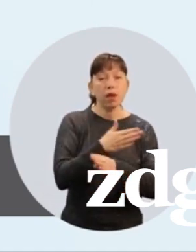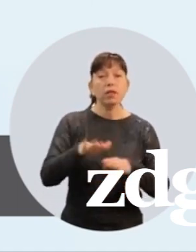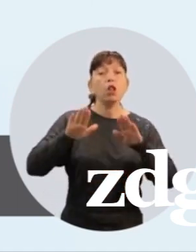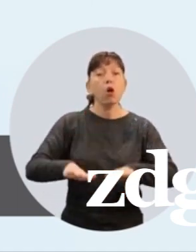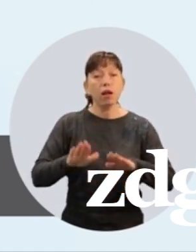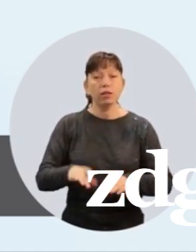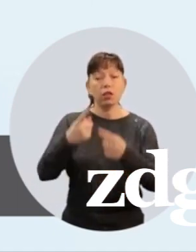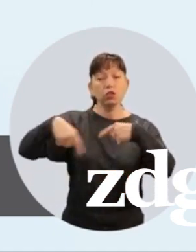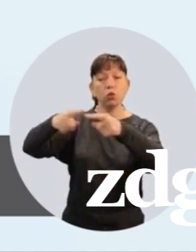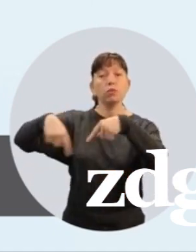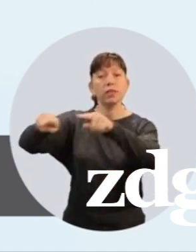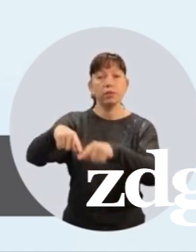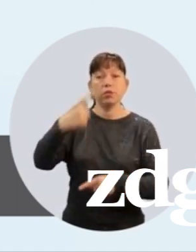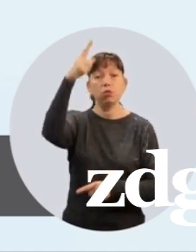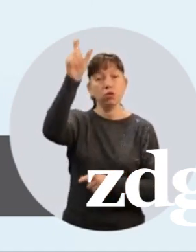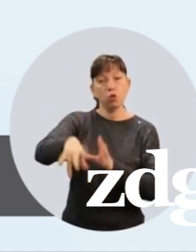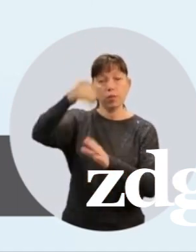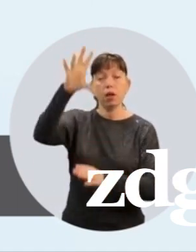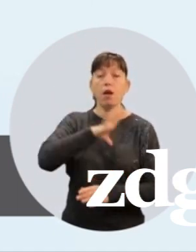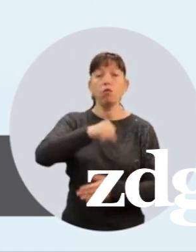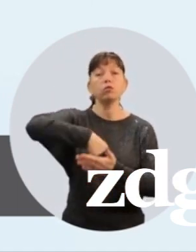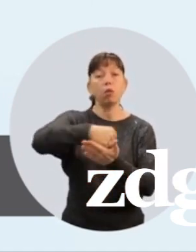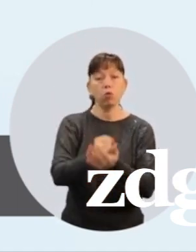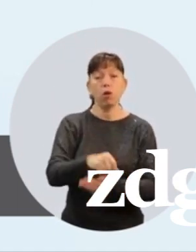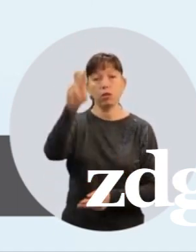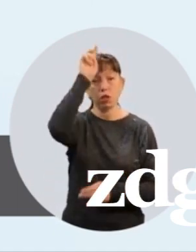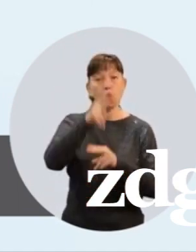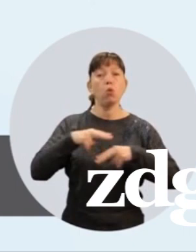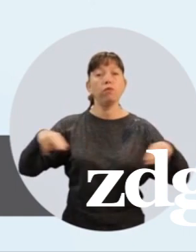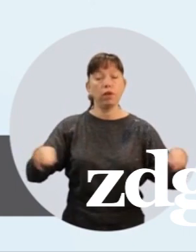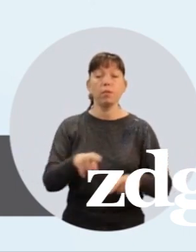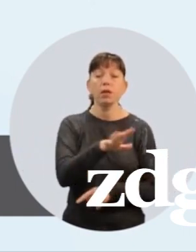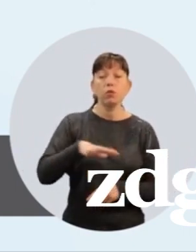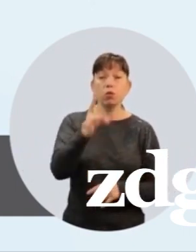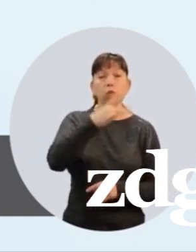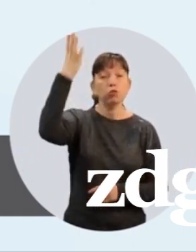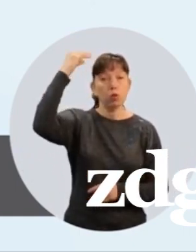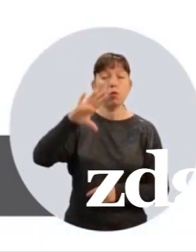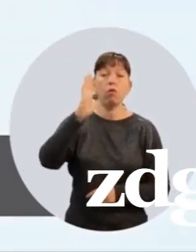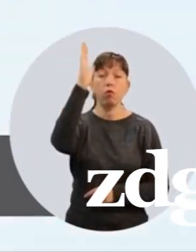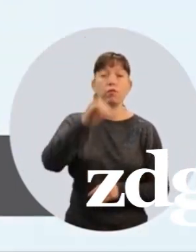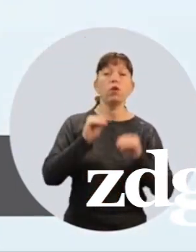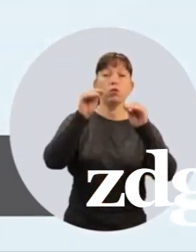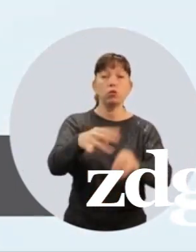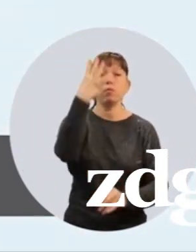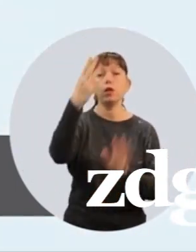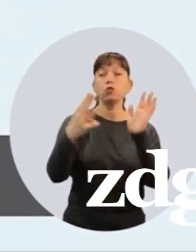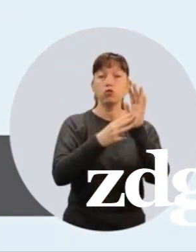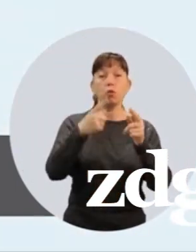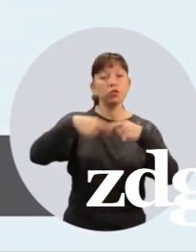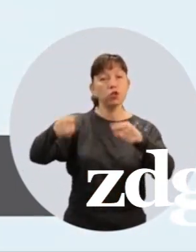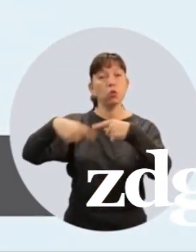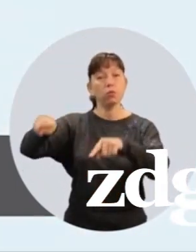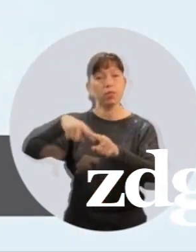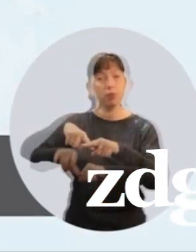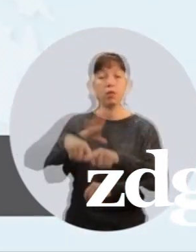pe circumscripții uninominale, câte unul din fiecare circumscripție. În acest scop, teritoriul Republicii Moldova a fost împărțit